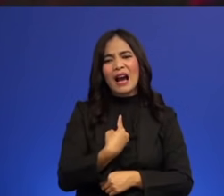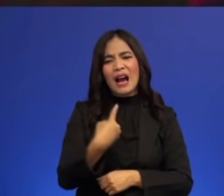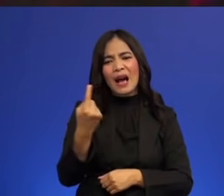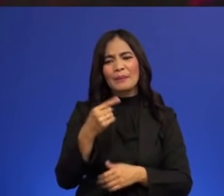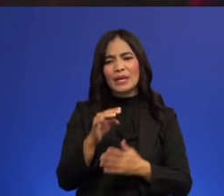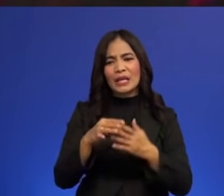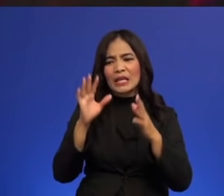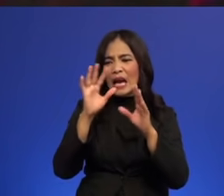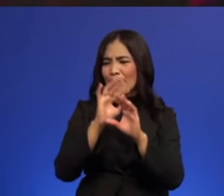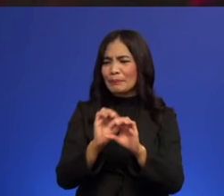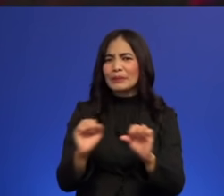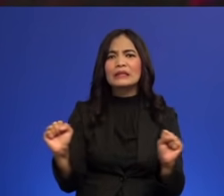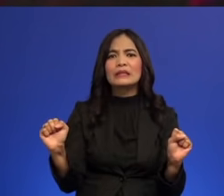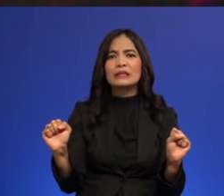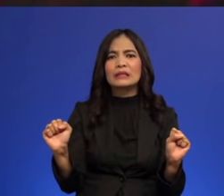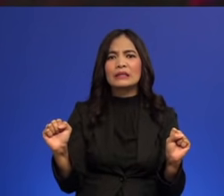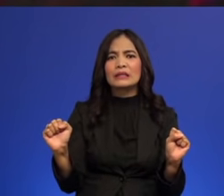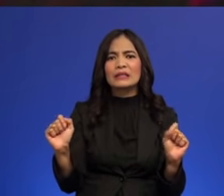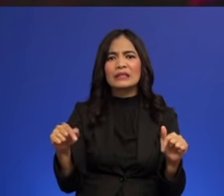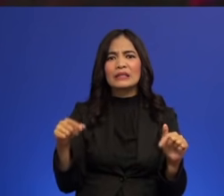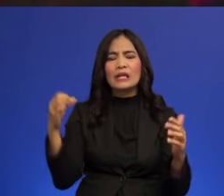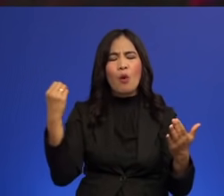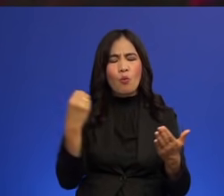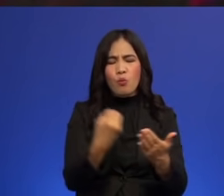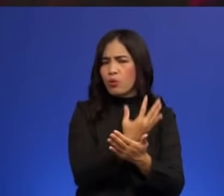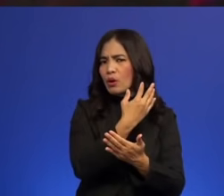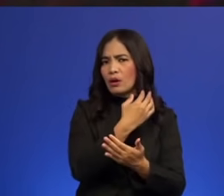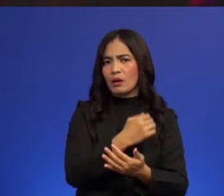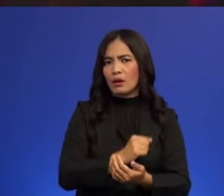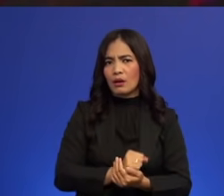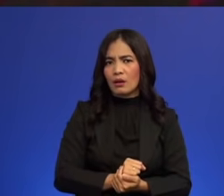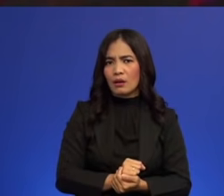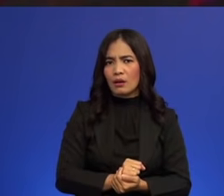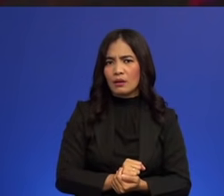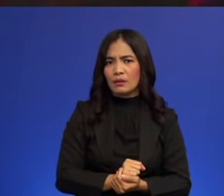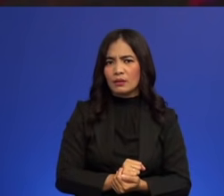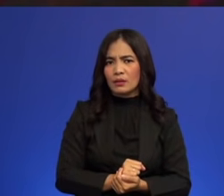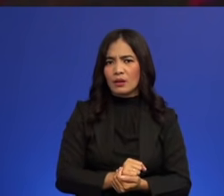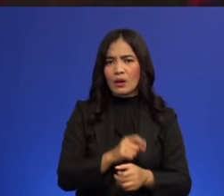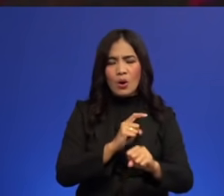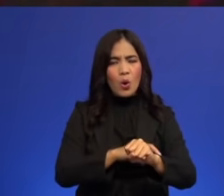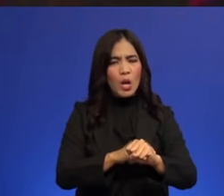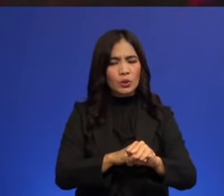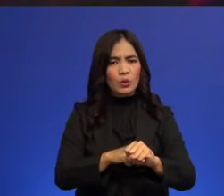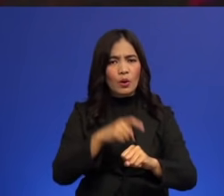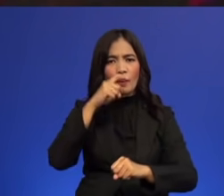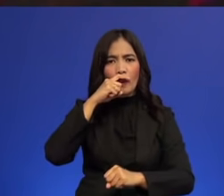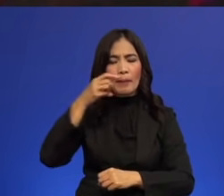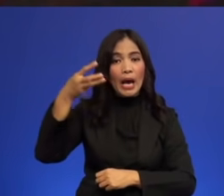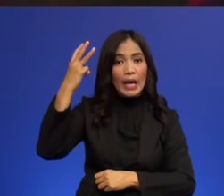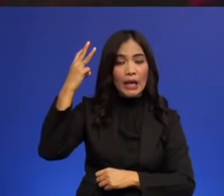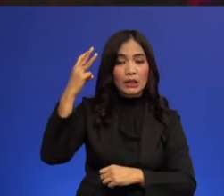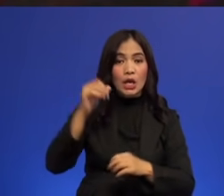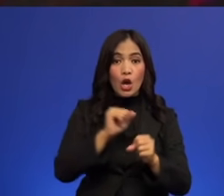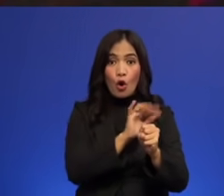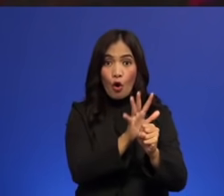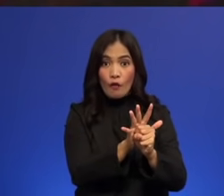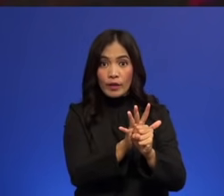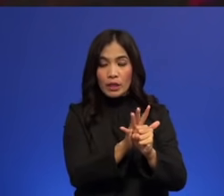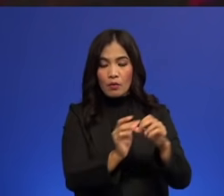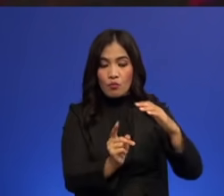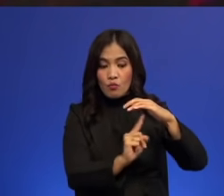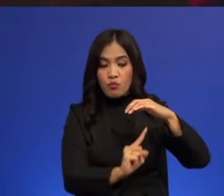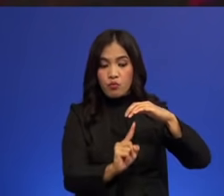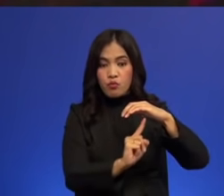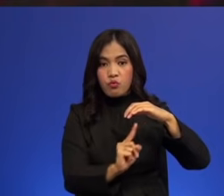melayang lenyap. Ini tragis, saudaraku. Pada waktu saya sakit COVID selama